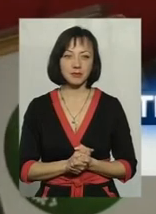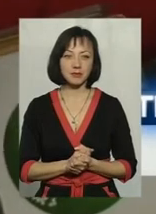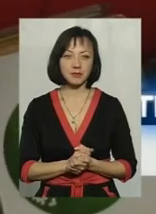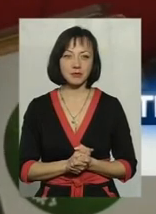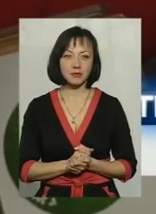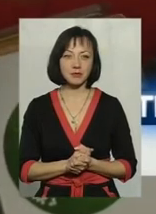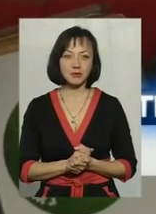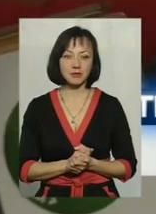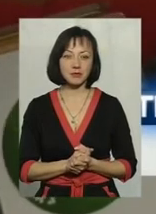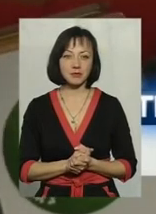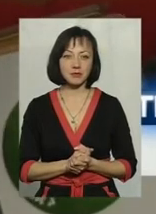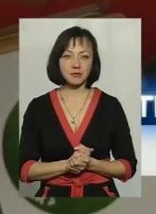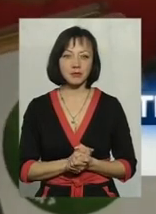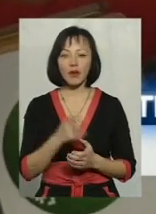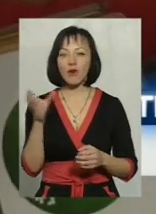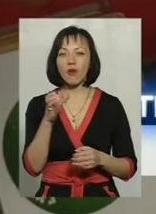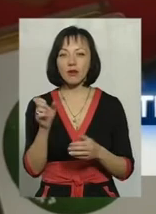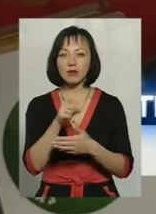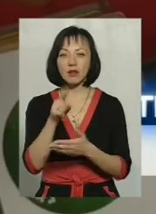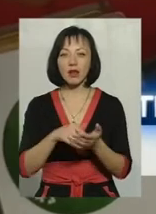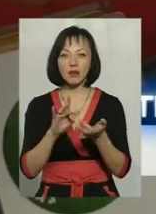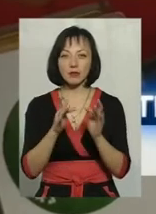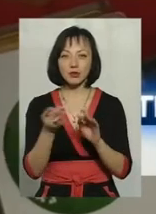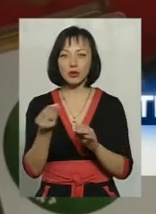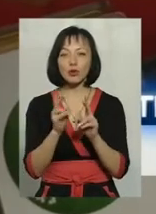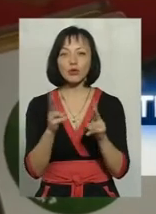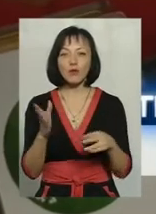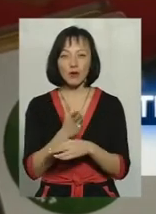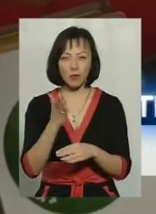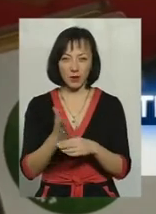Зрозуміло. А що у вас за горілка? Я бачу в інтернеті пшенична. Хто виробник?